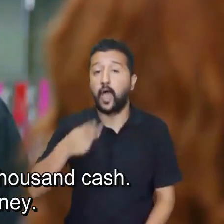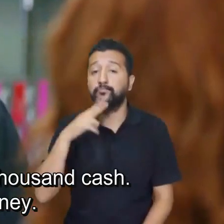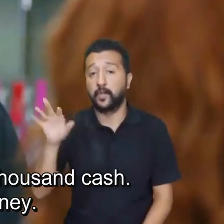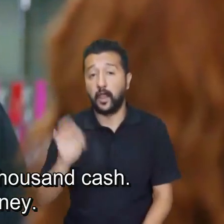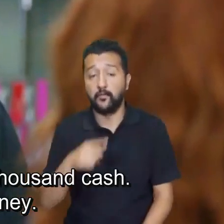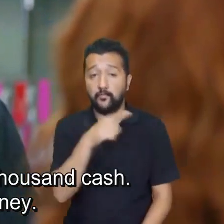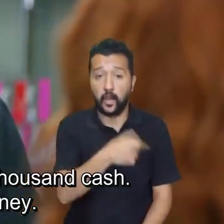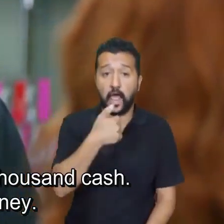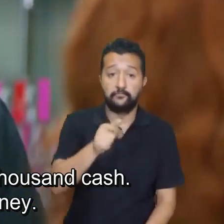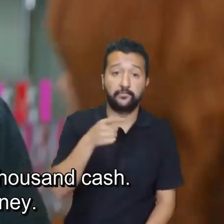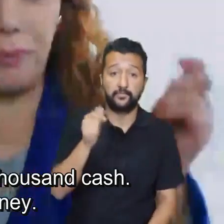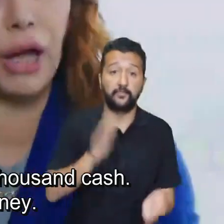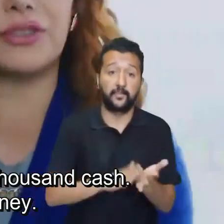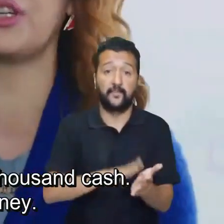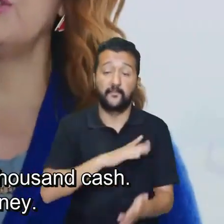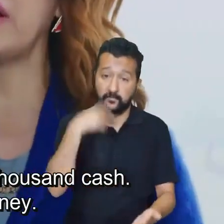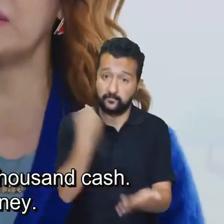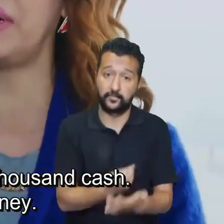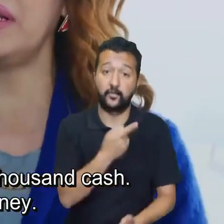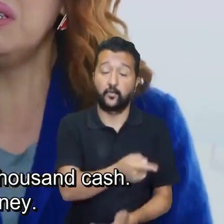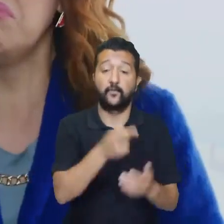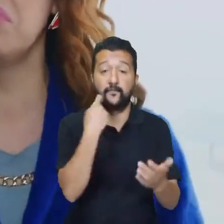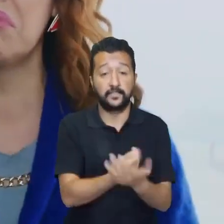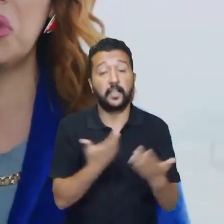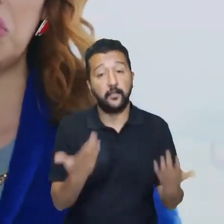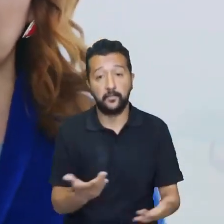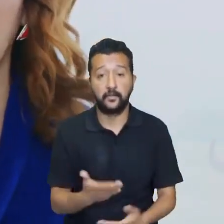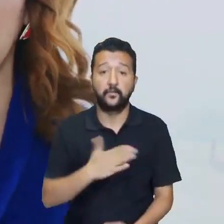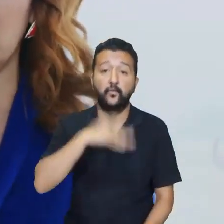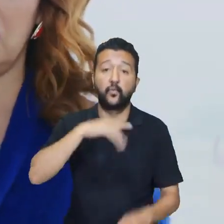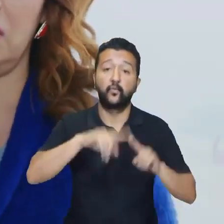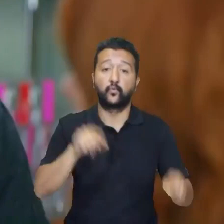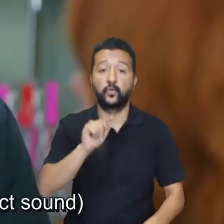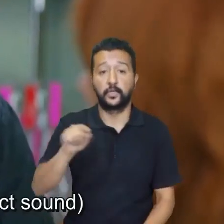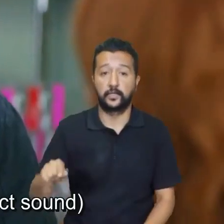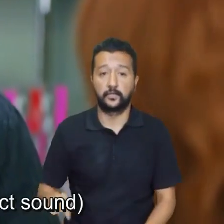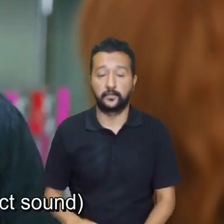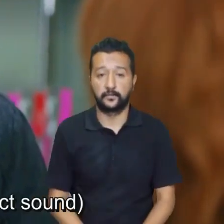da halbuki böyle 60.000 nakit vardı. Pat sayacaktı parayı. Dolu dükkanlar.